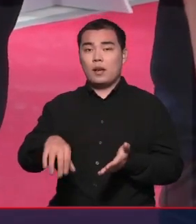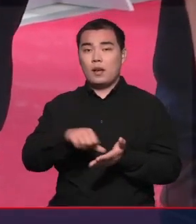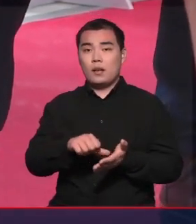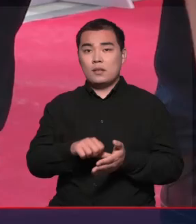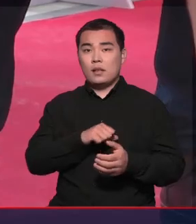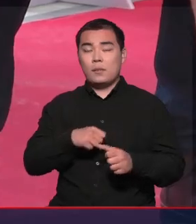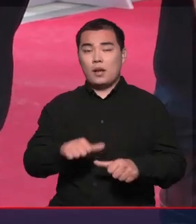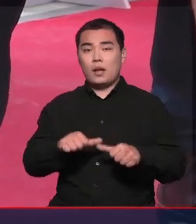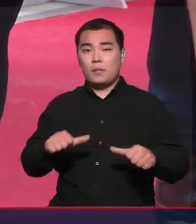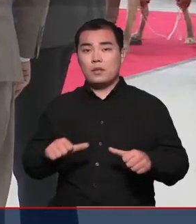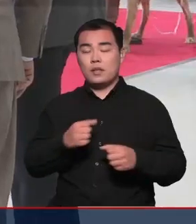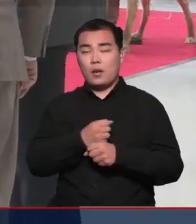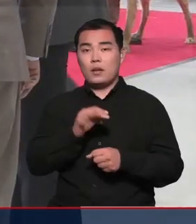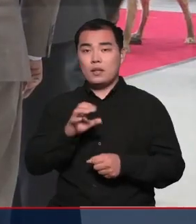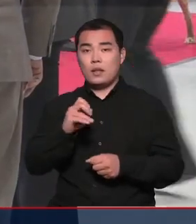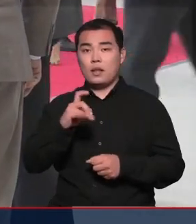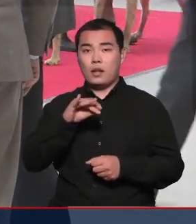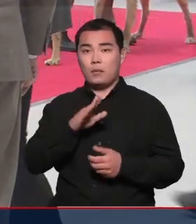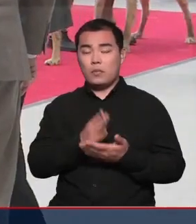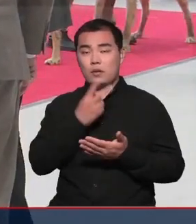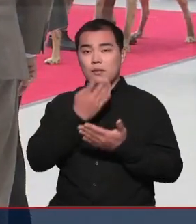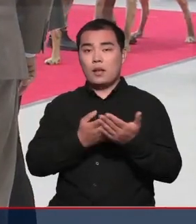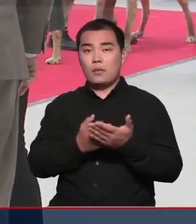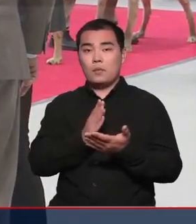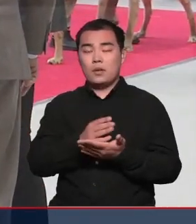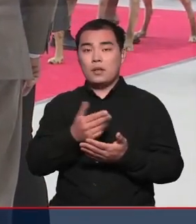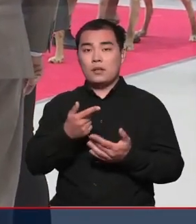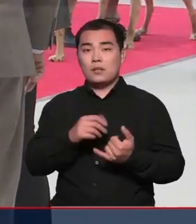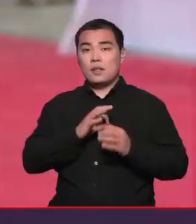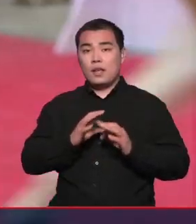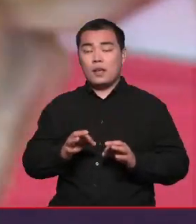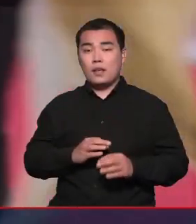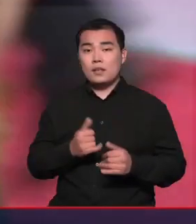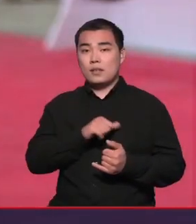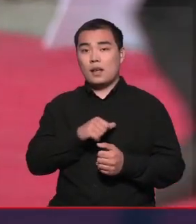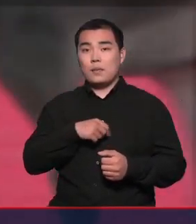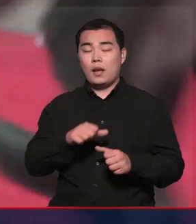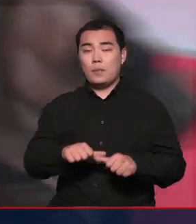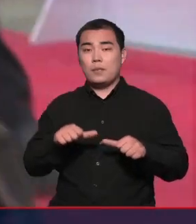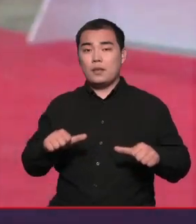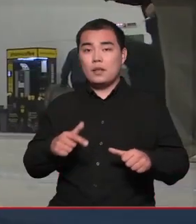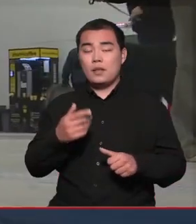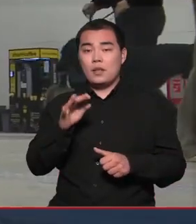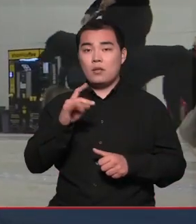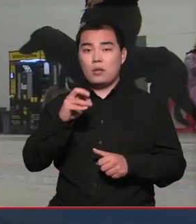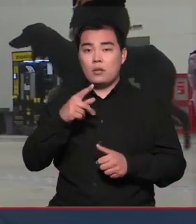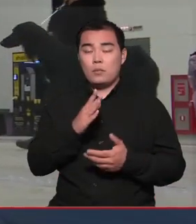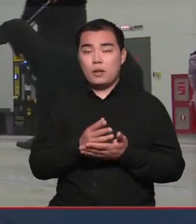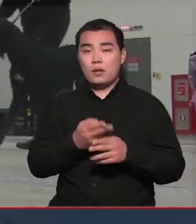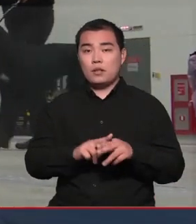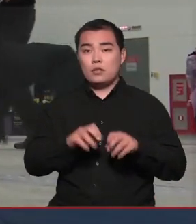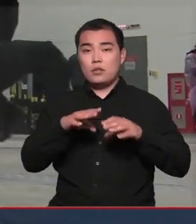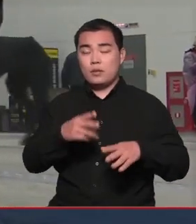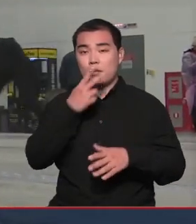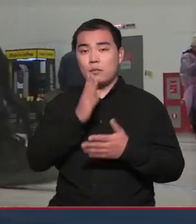комитетов научного и стандартов предоставят свои рекомендации в Генеральный комитет Международной кинологической федерации. Там рассмотрят их решение